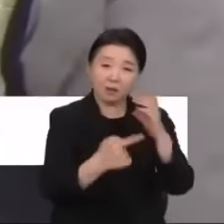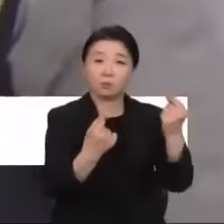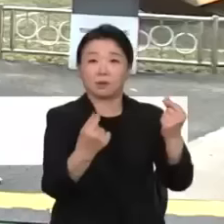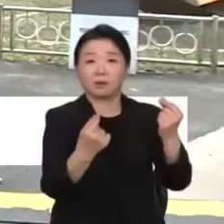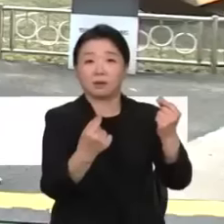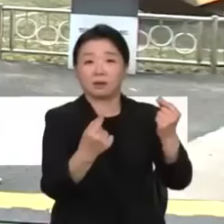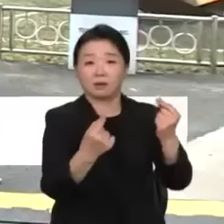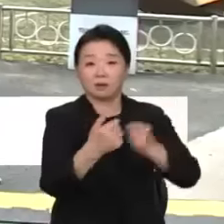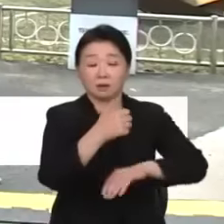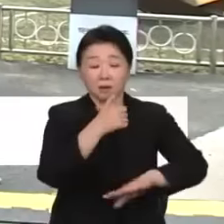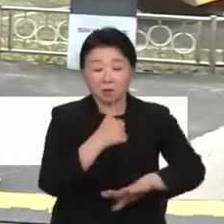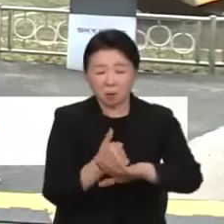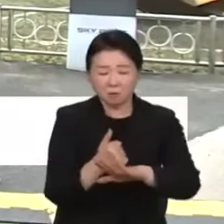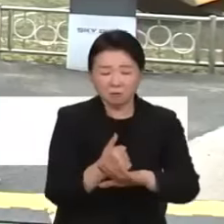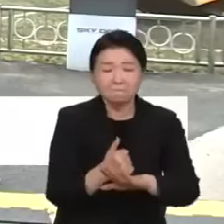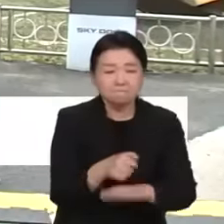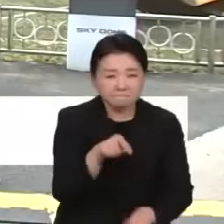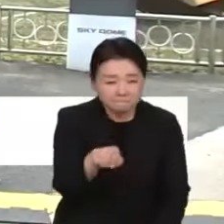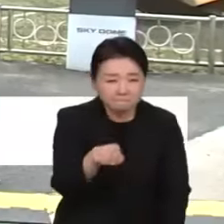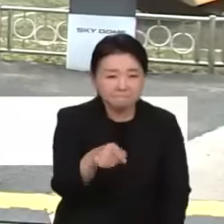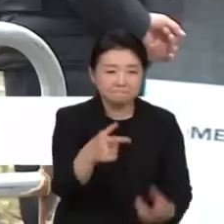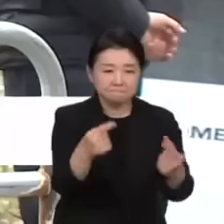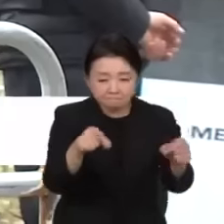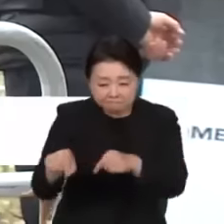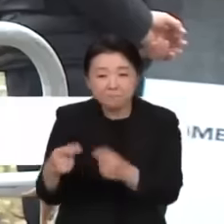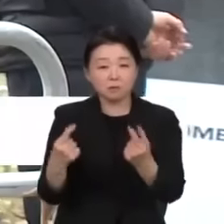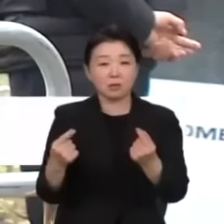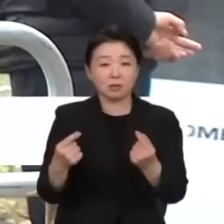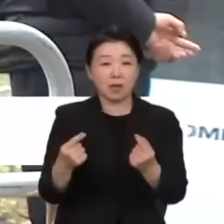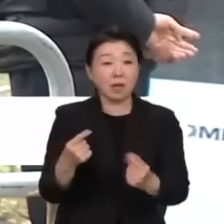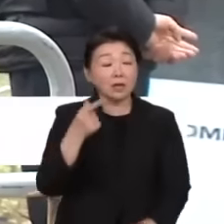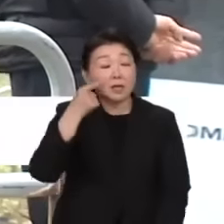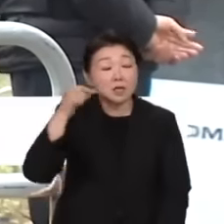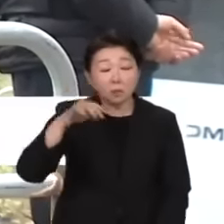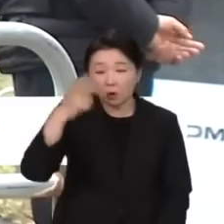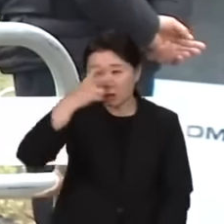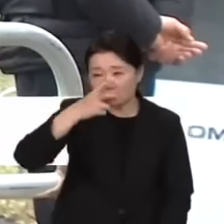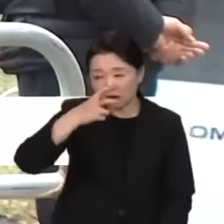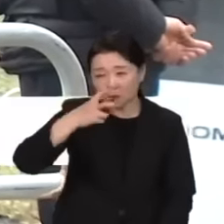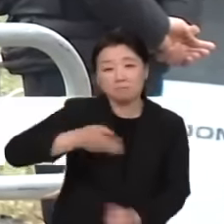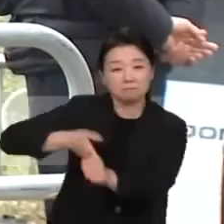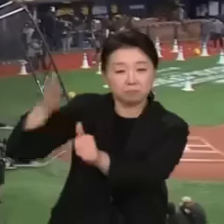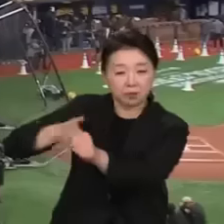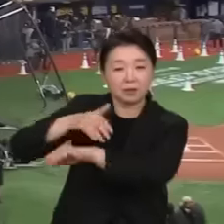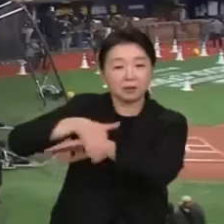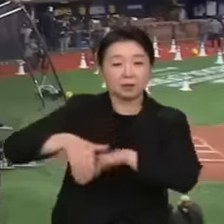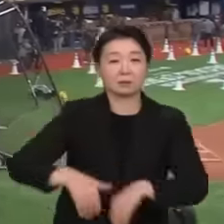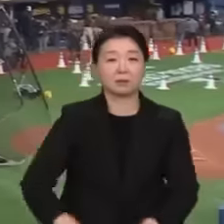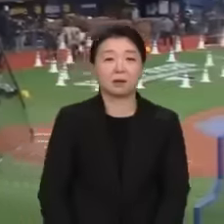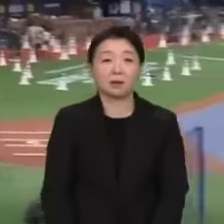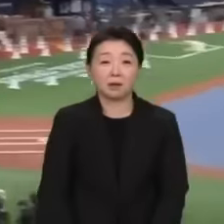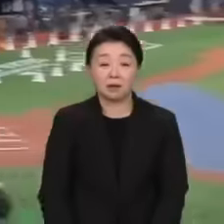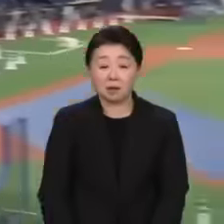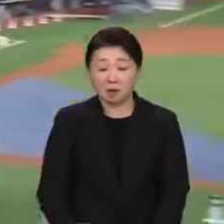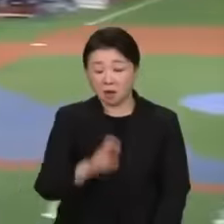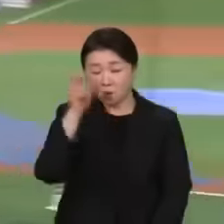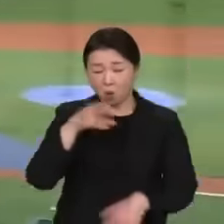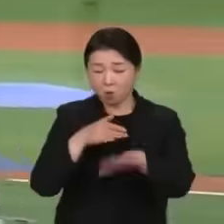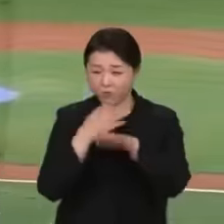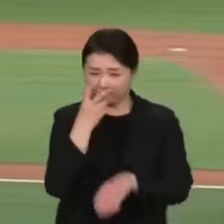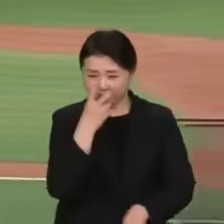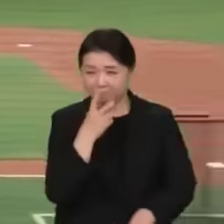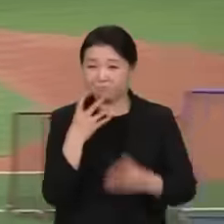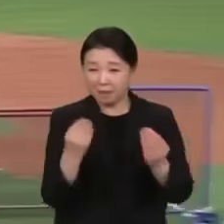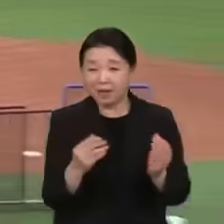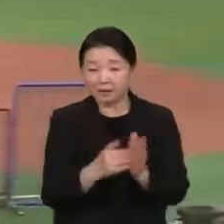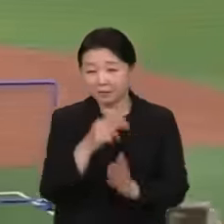비슷해 동일범일 가능성을 열어두고 일본에도 수사 공조를 요청할 계획입니다. 오후 늦게까지 수색을 마친